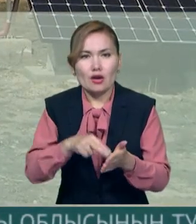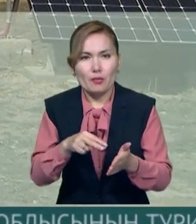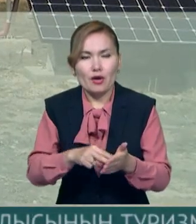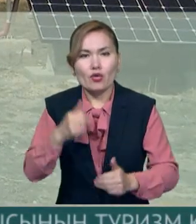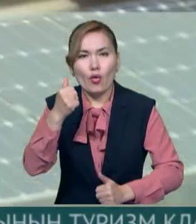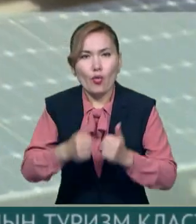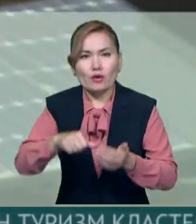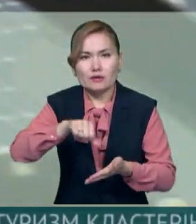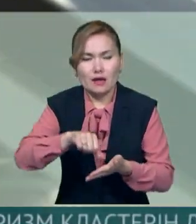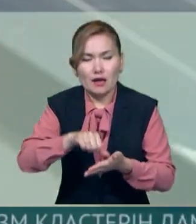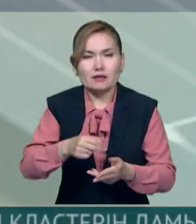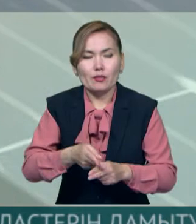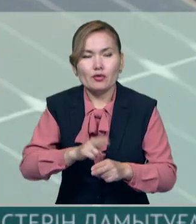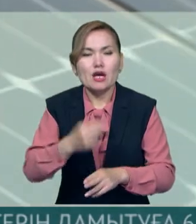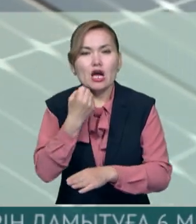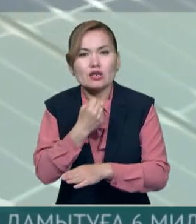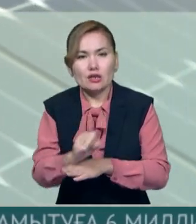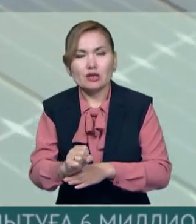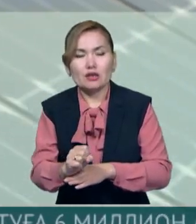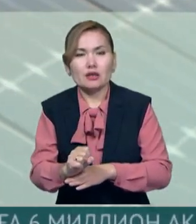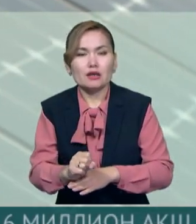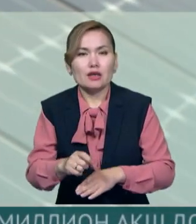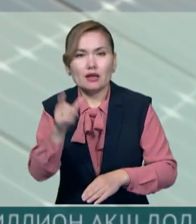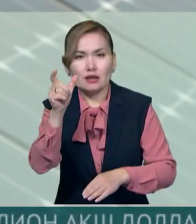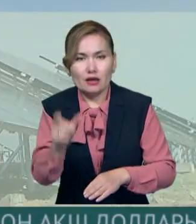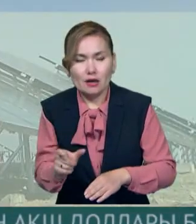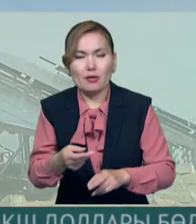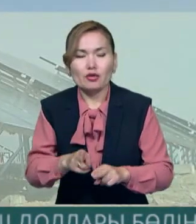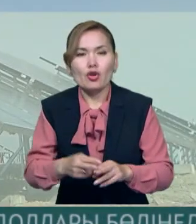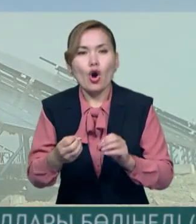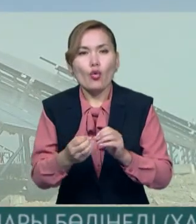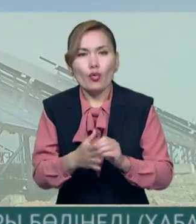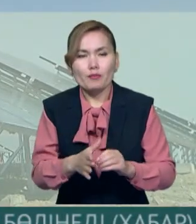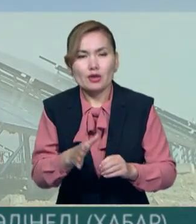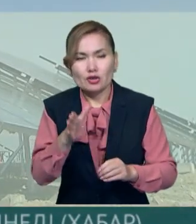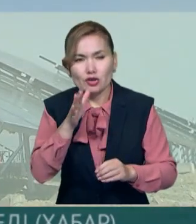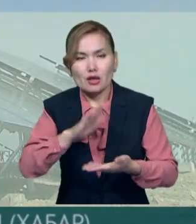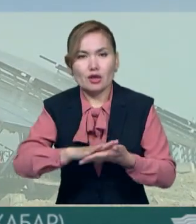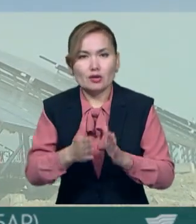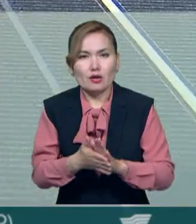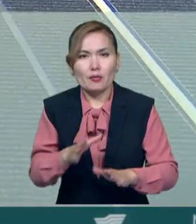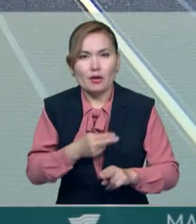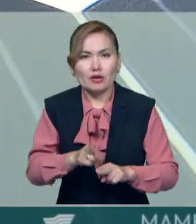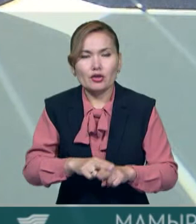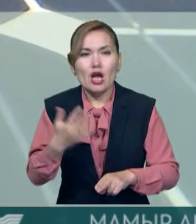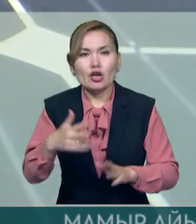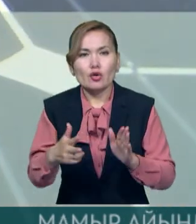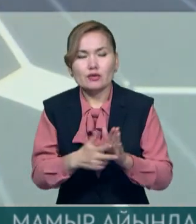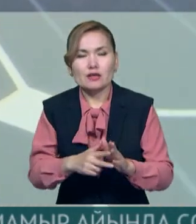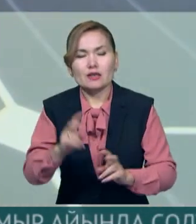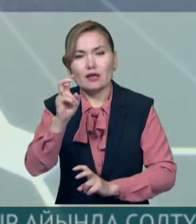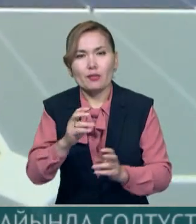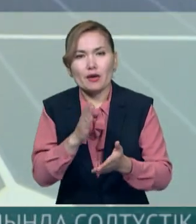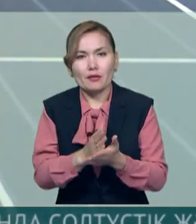жылдық келісімшарт қотырады. Айта кетейік, бүгінде республика бойынша баламалы энергия көздерін өндіретін 28 нысан бар. Олардың